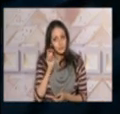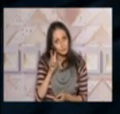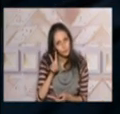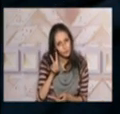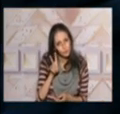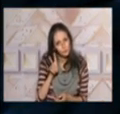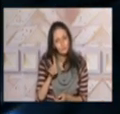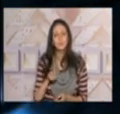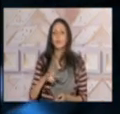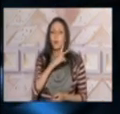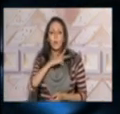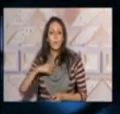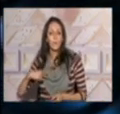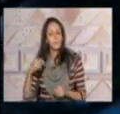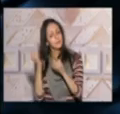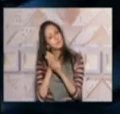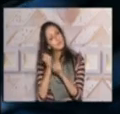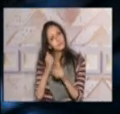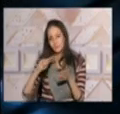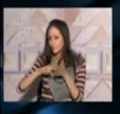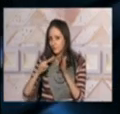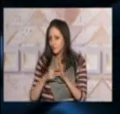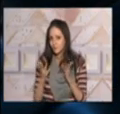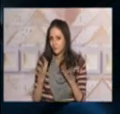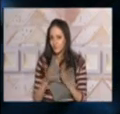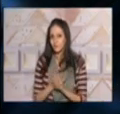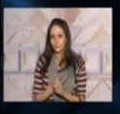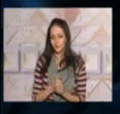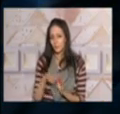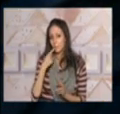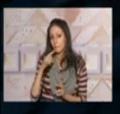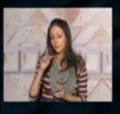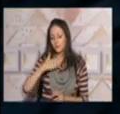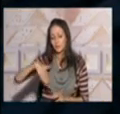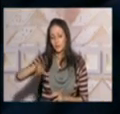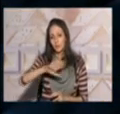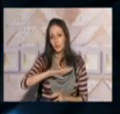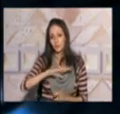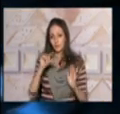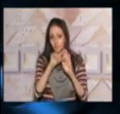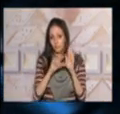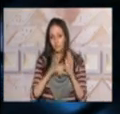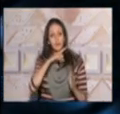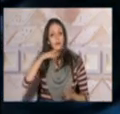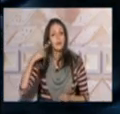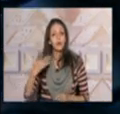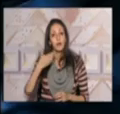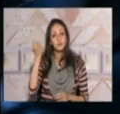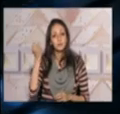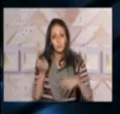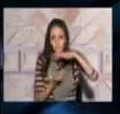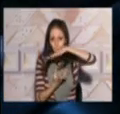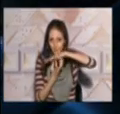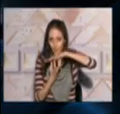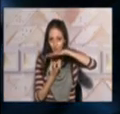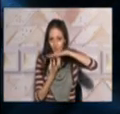ككل، وحقول المعايير اللي بنقيم عليها وما إلى ذلك، بس عندنا فئة خاصة بالكليات الجامعية. أيوة. دي اللي خدت الشهرة